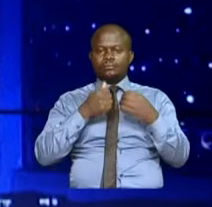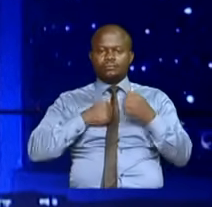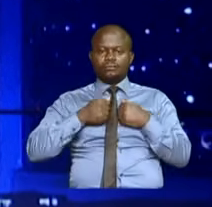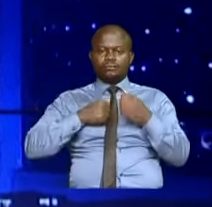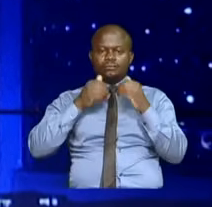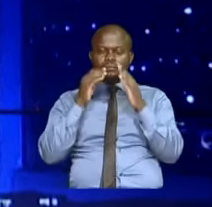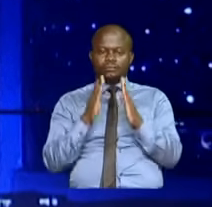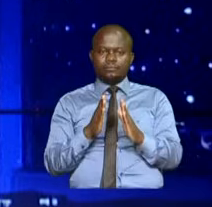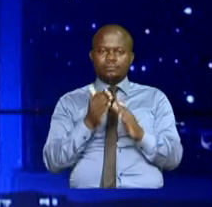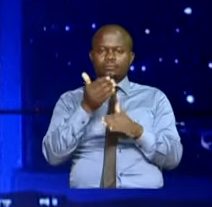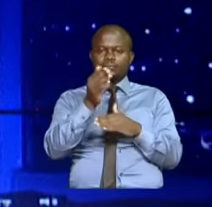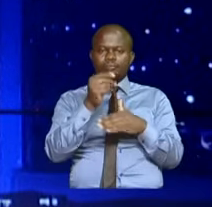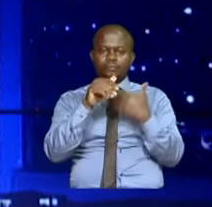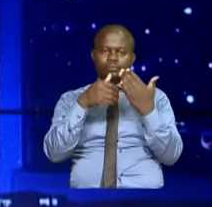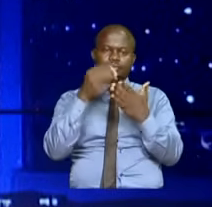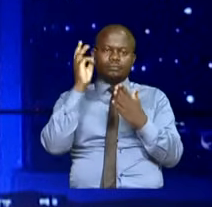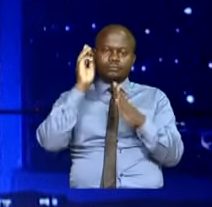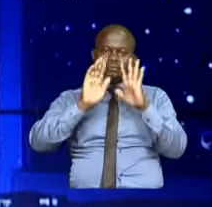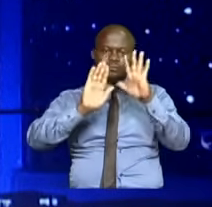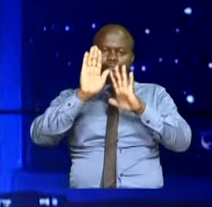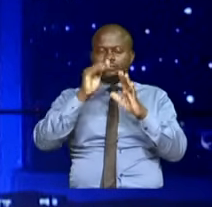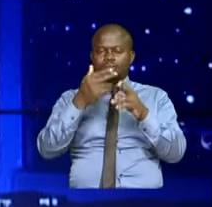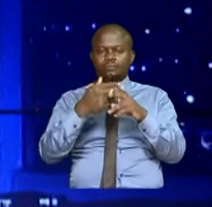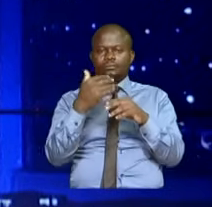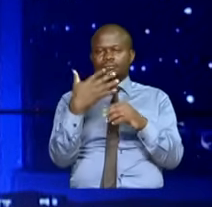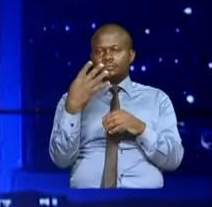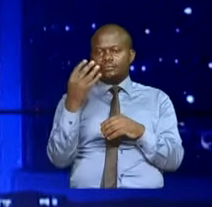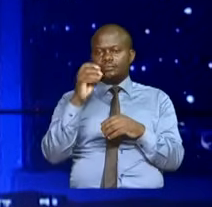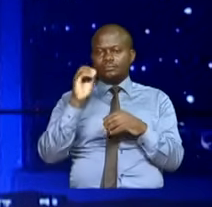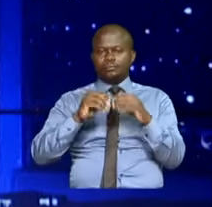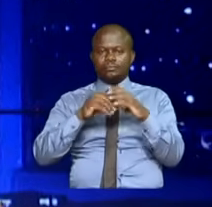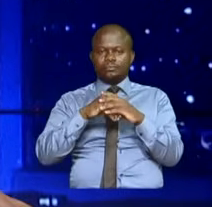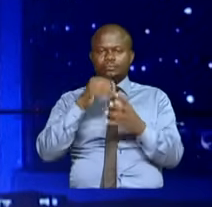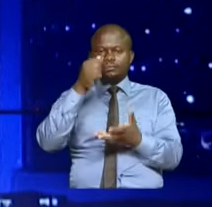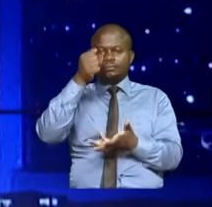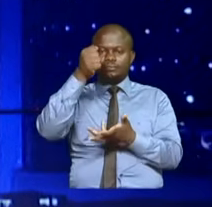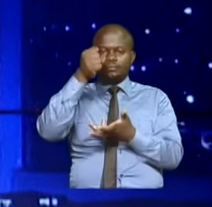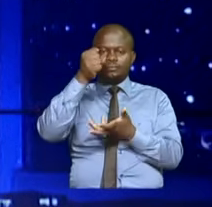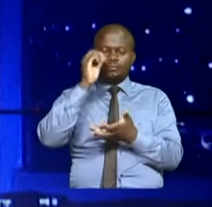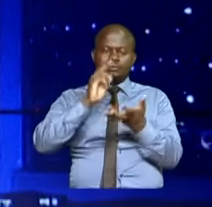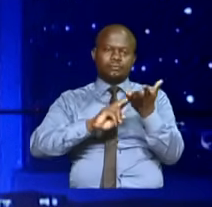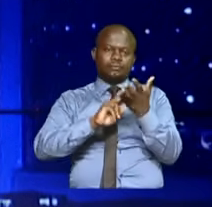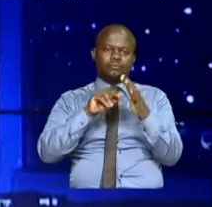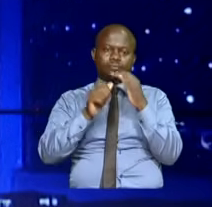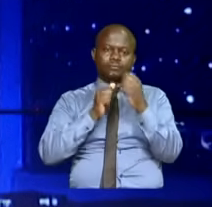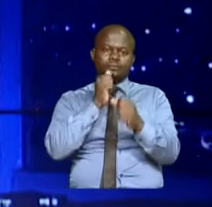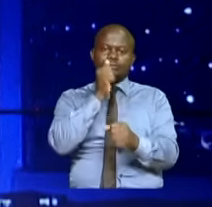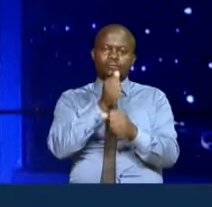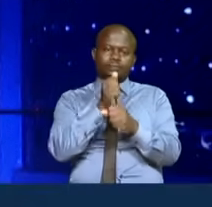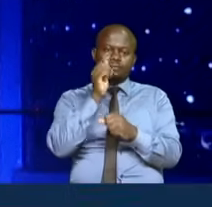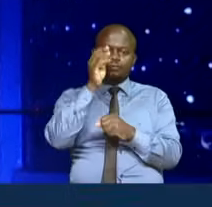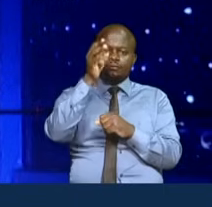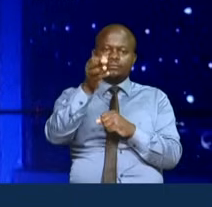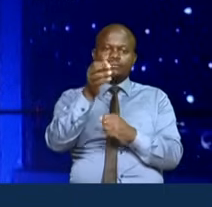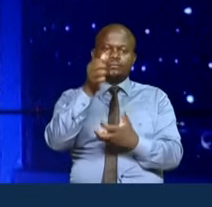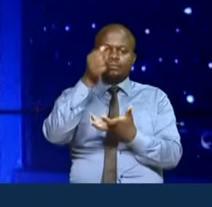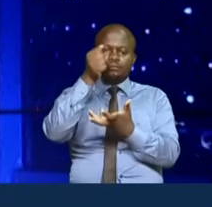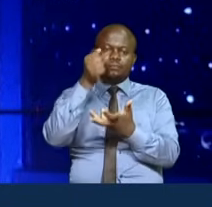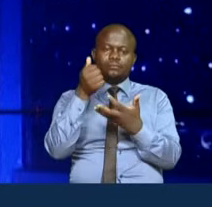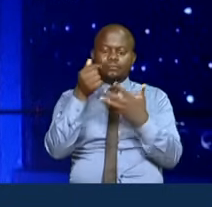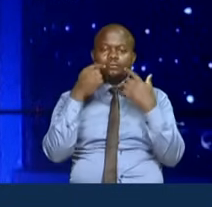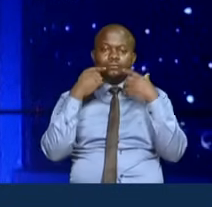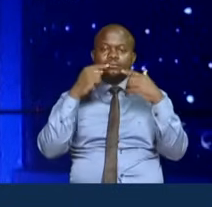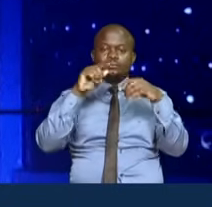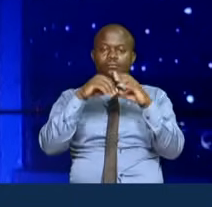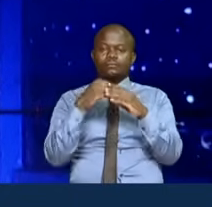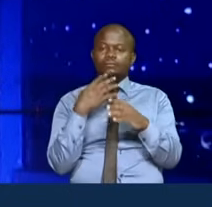Rwanda ayarira kazagira uruhare rwa 54% mu ngengo y'imari zakoreshwa umwaka utaha ingengo y'imari ibiro byatangajwe